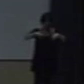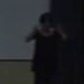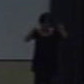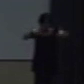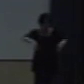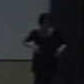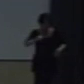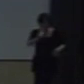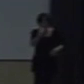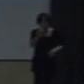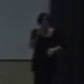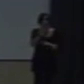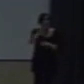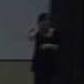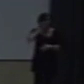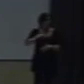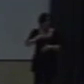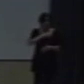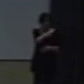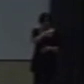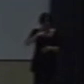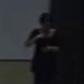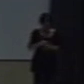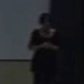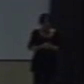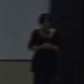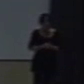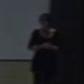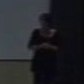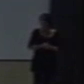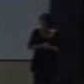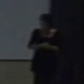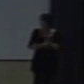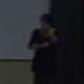m'agradaria exposar algunes experiències personals que vindran suportades amb alguna imatge.